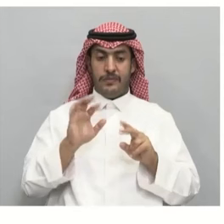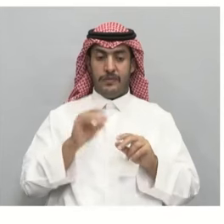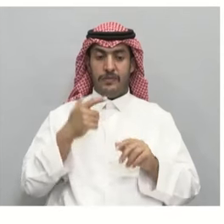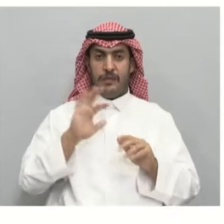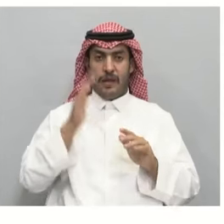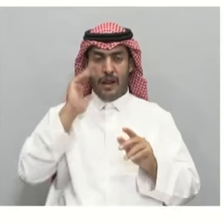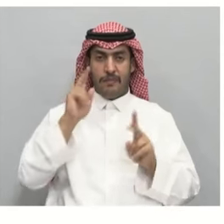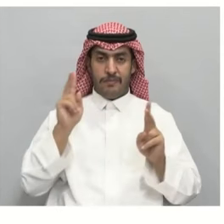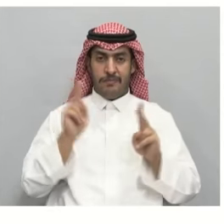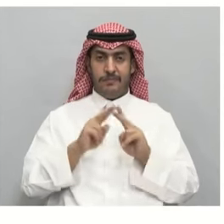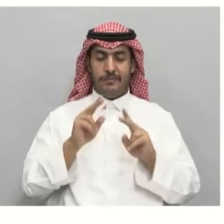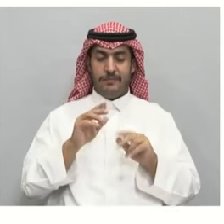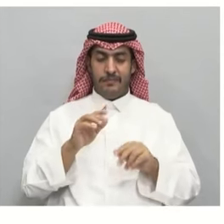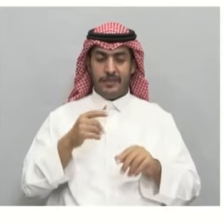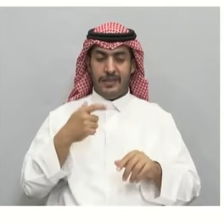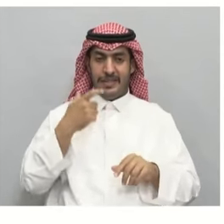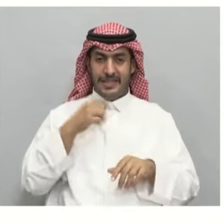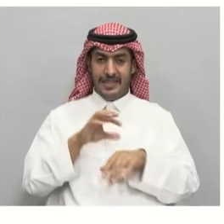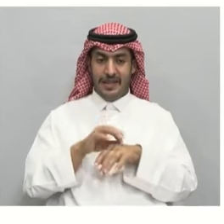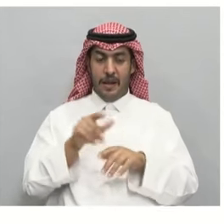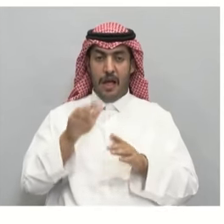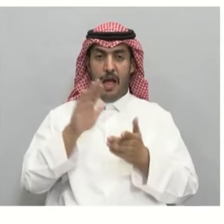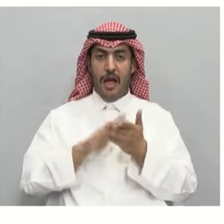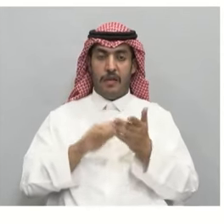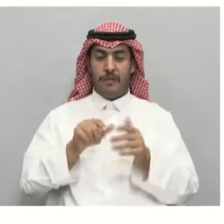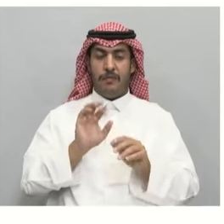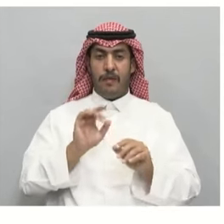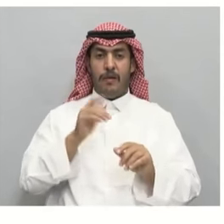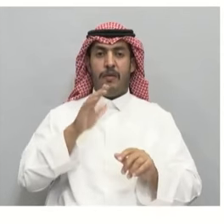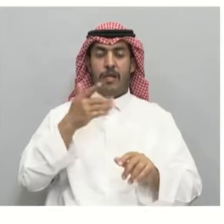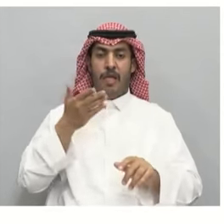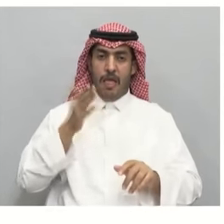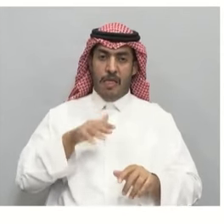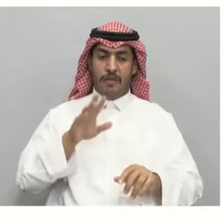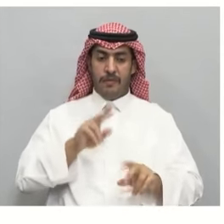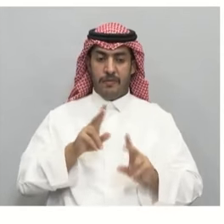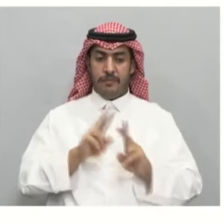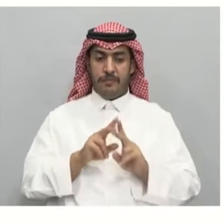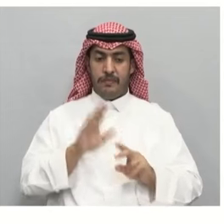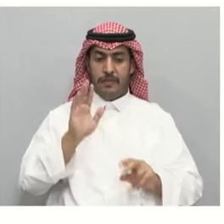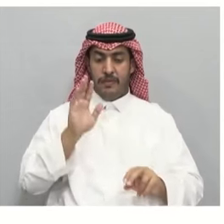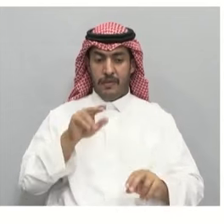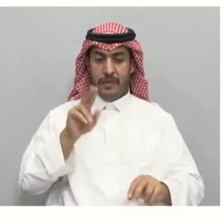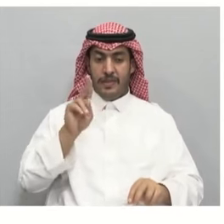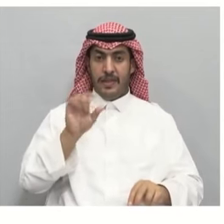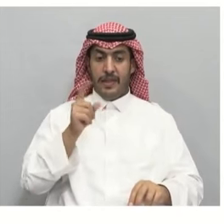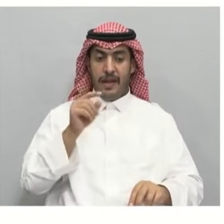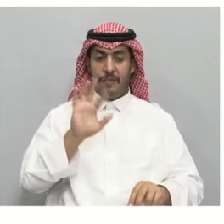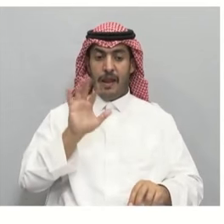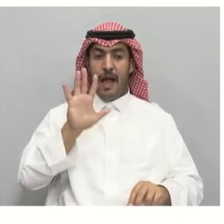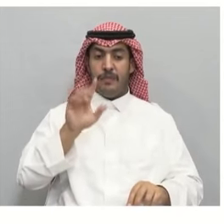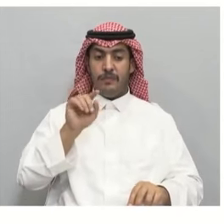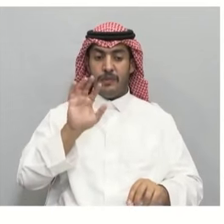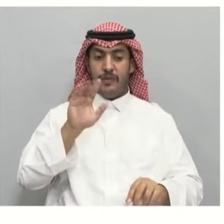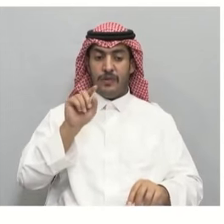الصدمه الكهربائيه الصدمه الكهربائيه خطيره جدا وقد تقتل الانسان فاذا مر تيار مقداره نصف